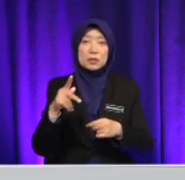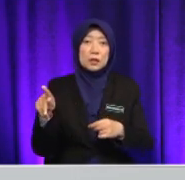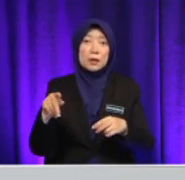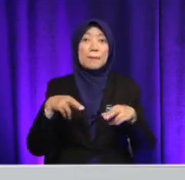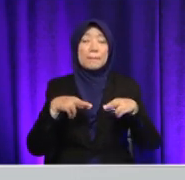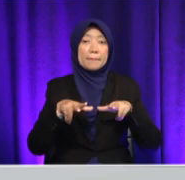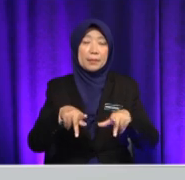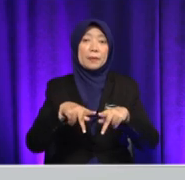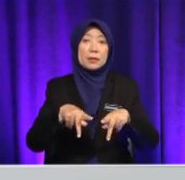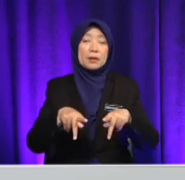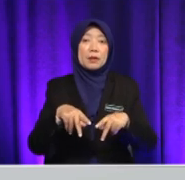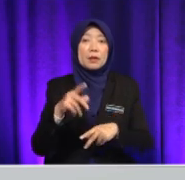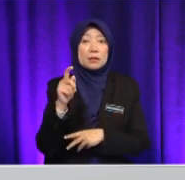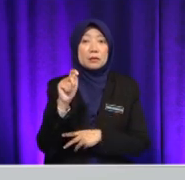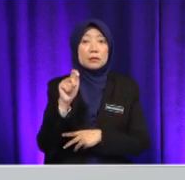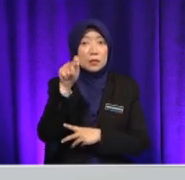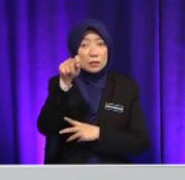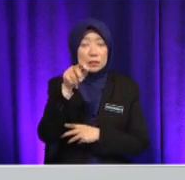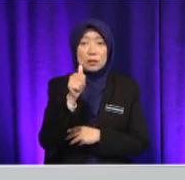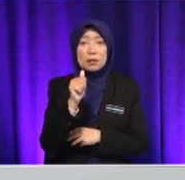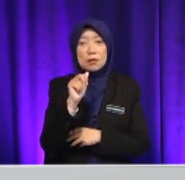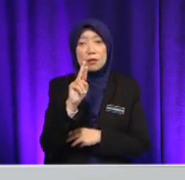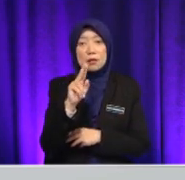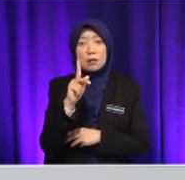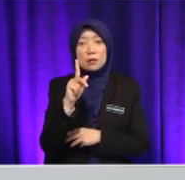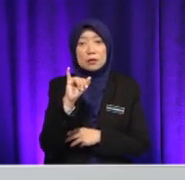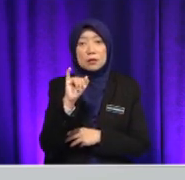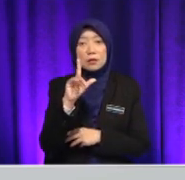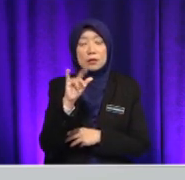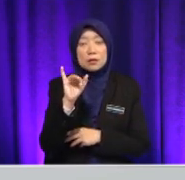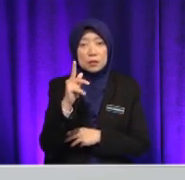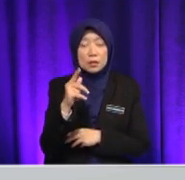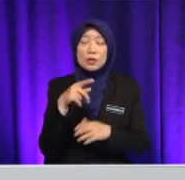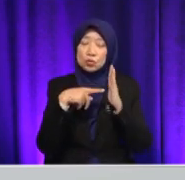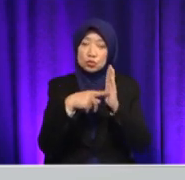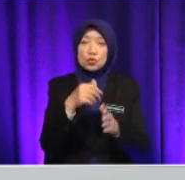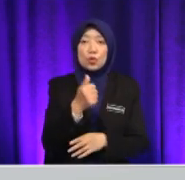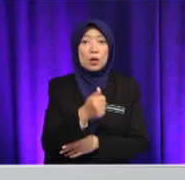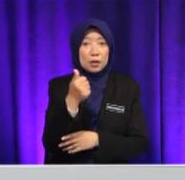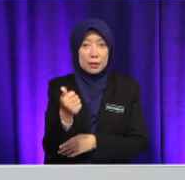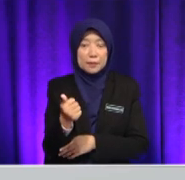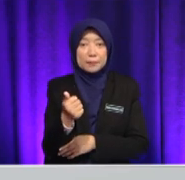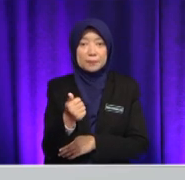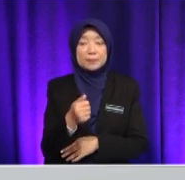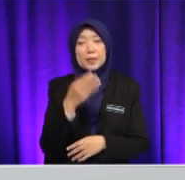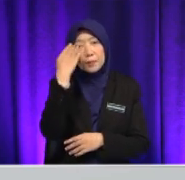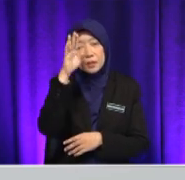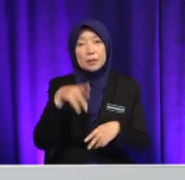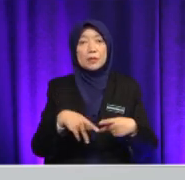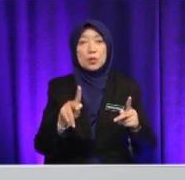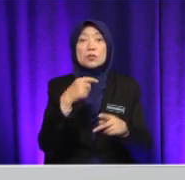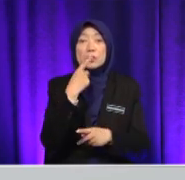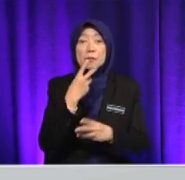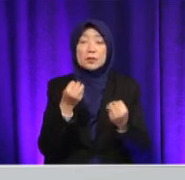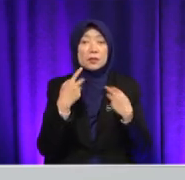akhiri Oke dekat sini dia letak peralatan ditunjuk peralatan Oke saya nak bagi peluang siapa Enak